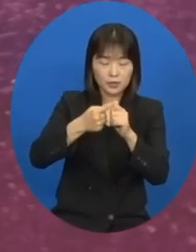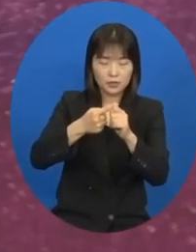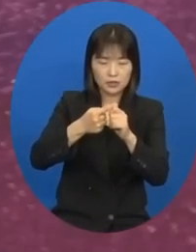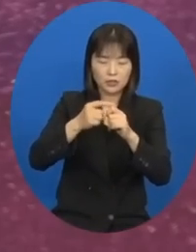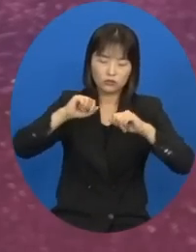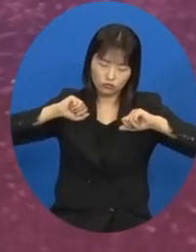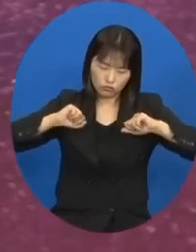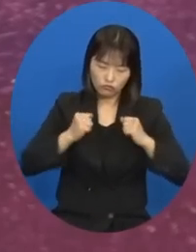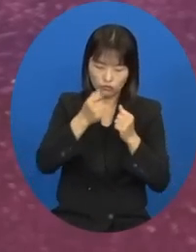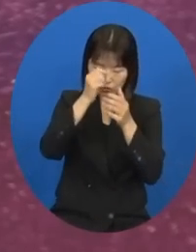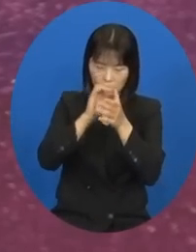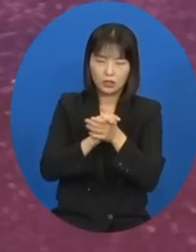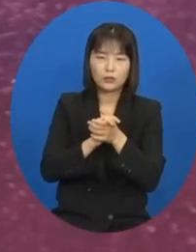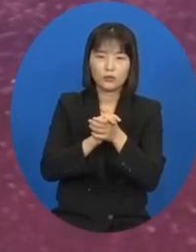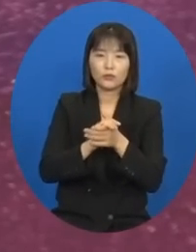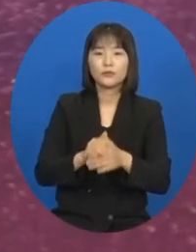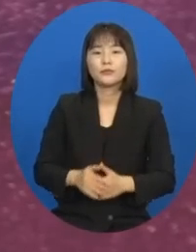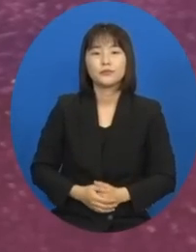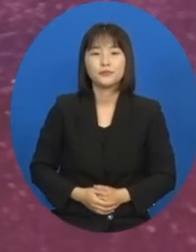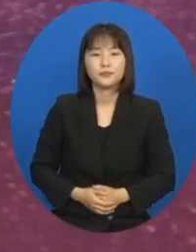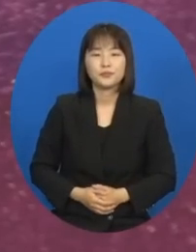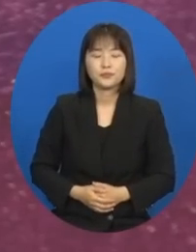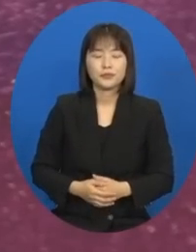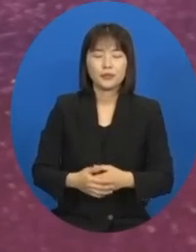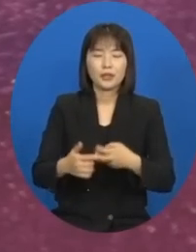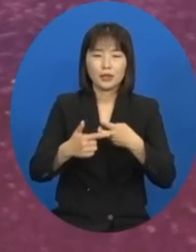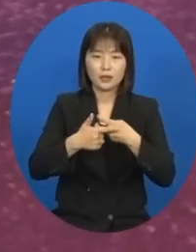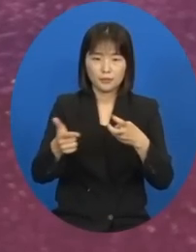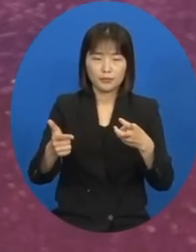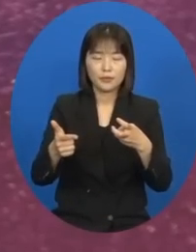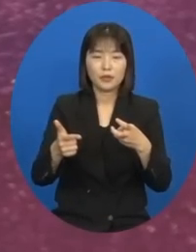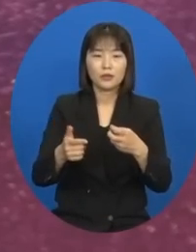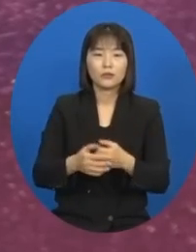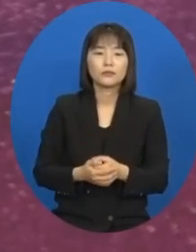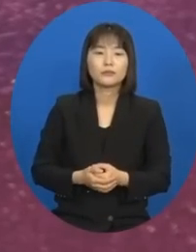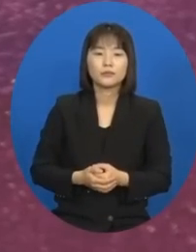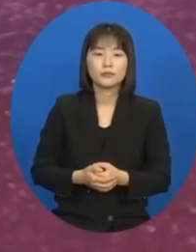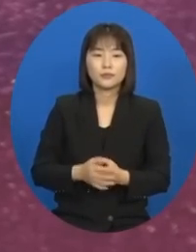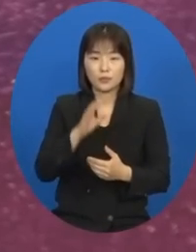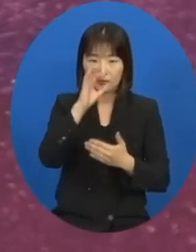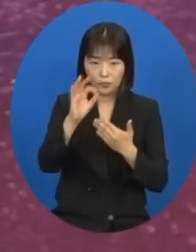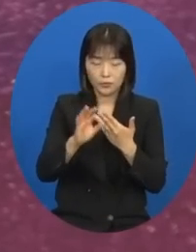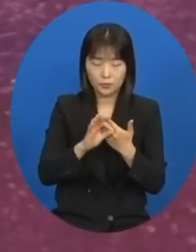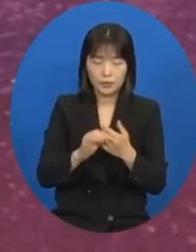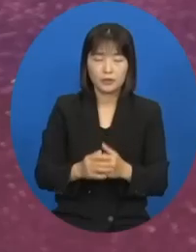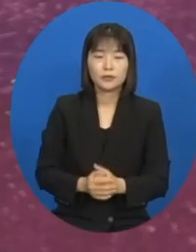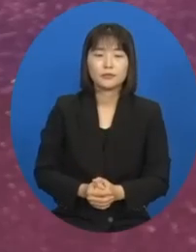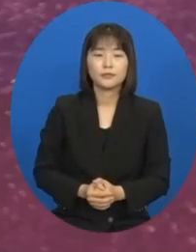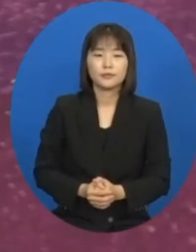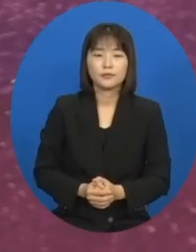기도입니다 마가복음 14장 35절 36절 상반절입니다